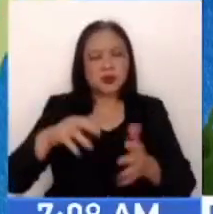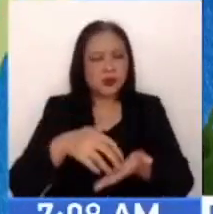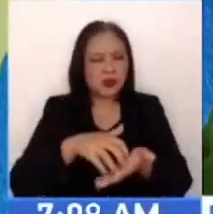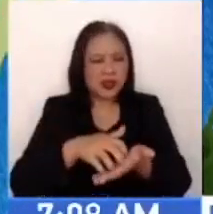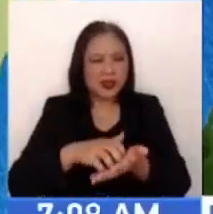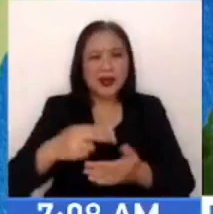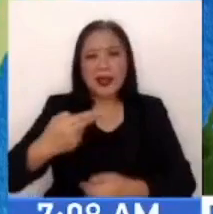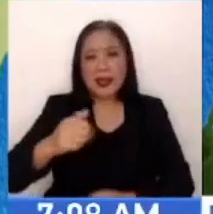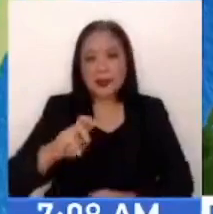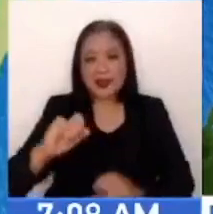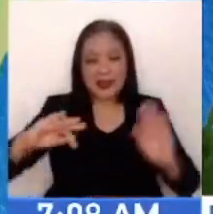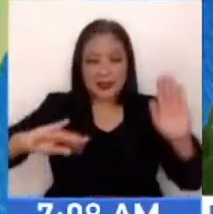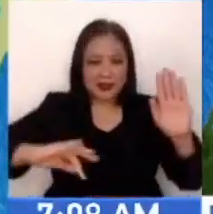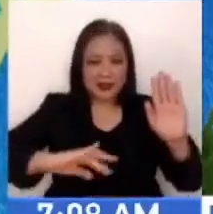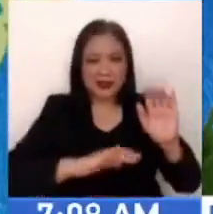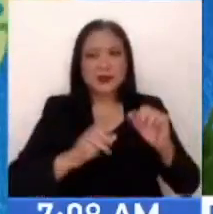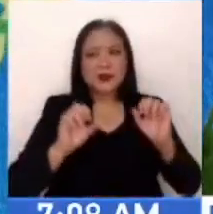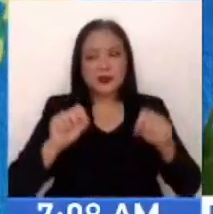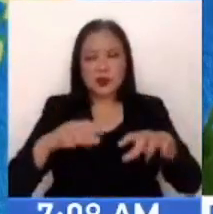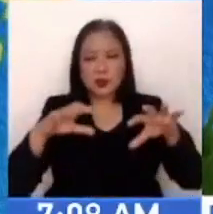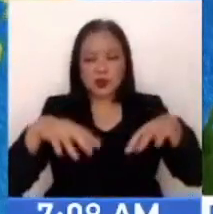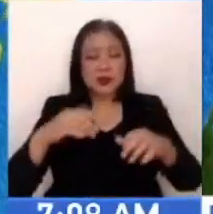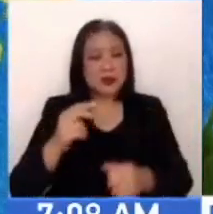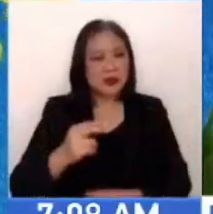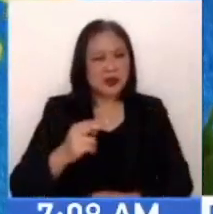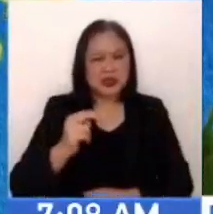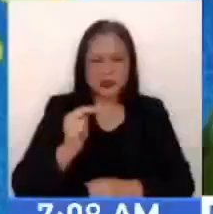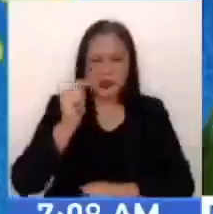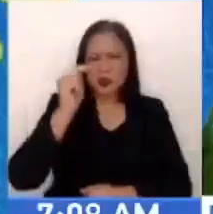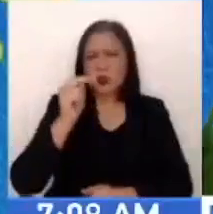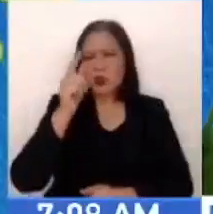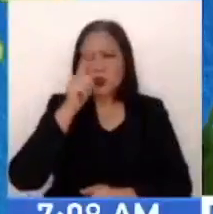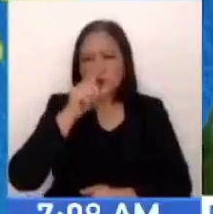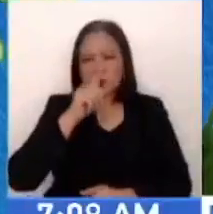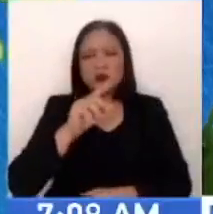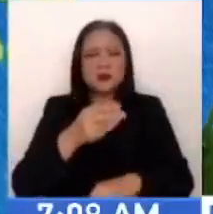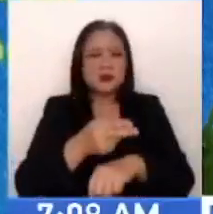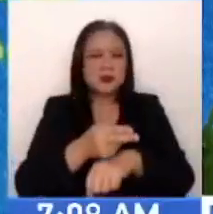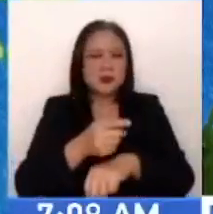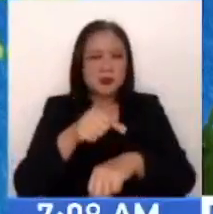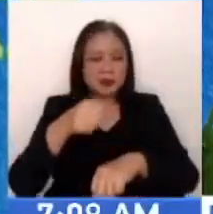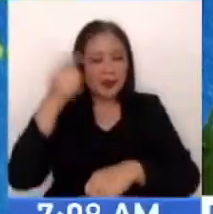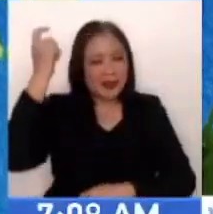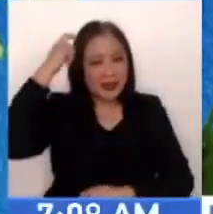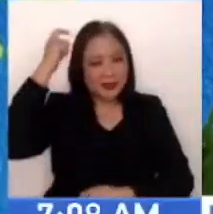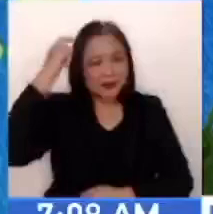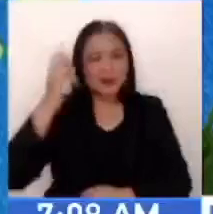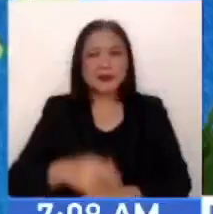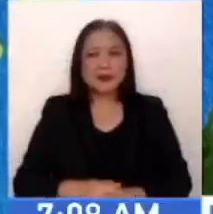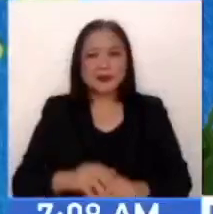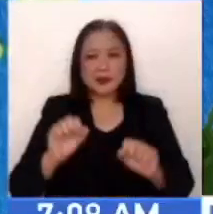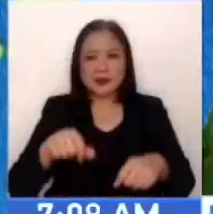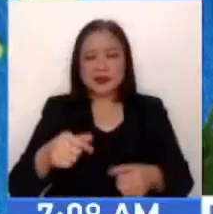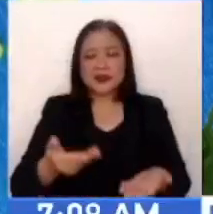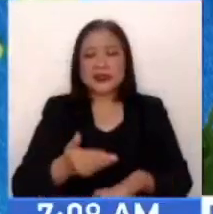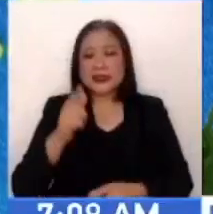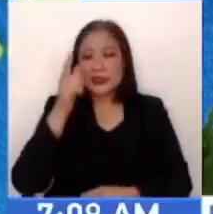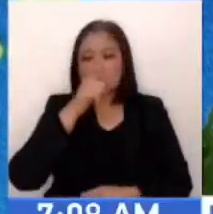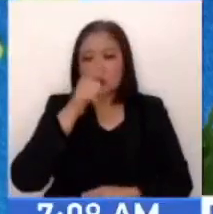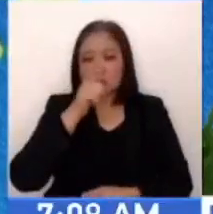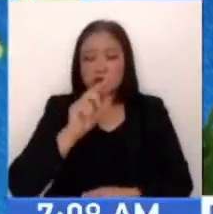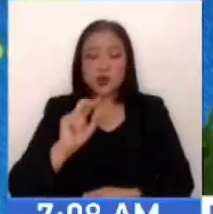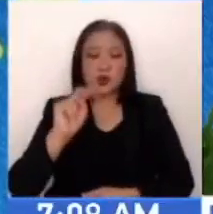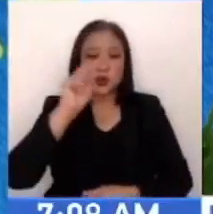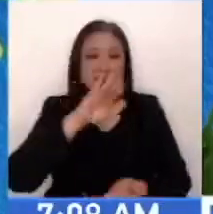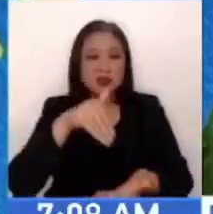extreme northern Luzon, yung Batanes. Pagdating ng hapon, nandyan po mga pagulan dito sa Luzon, pero yung northern at central Luzon na lamang, at